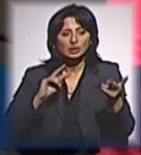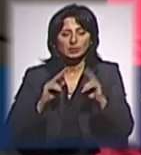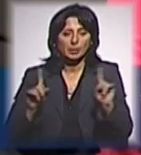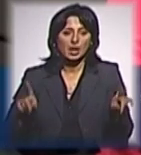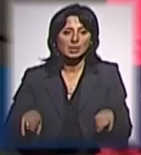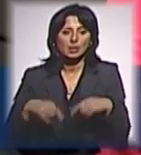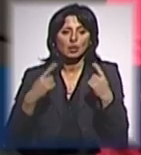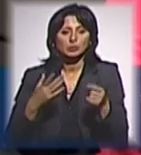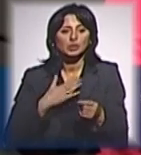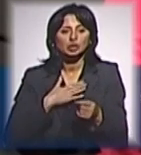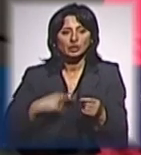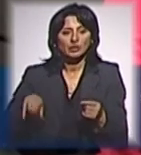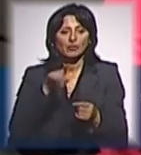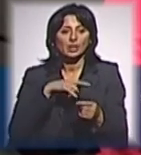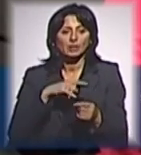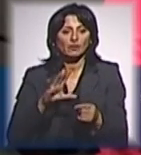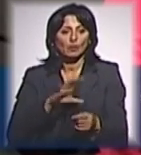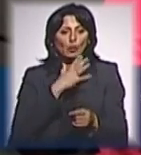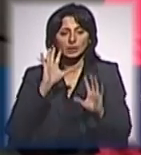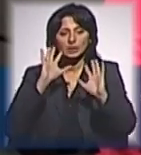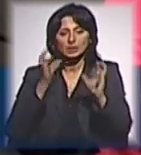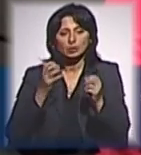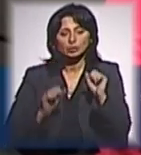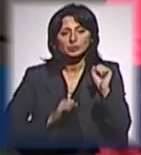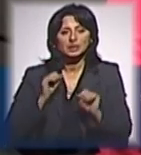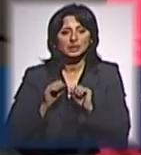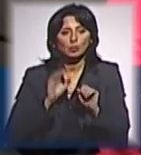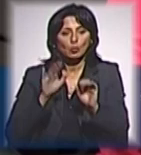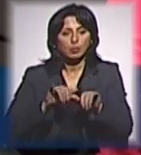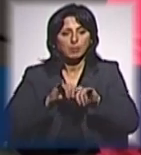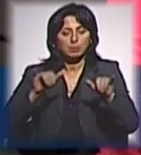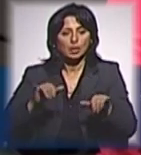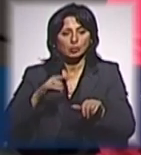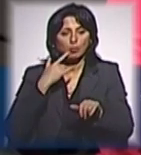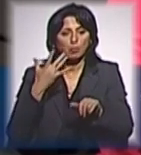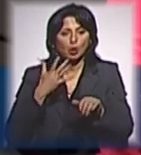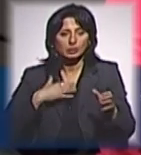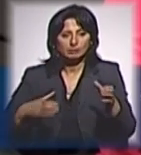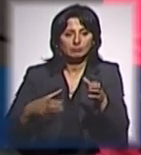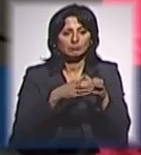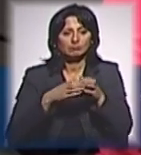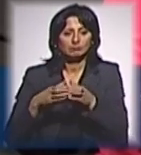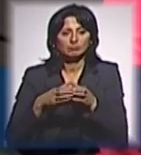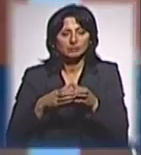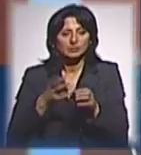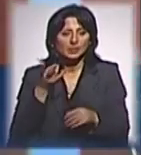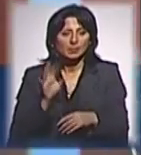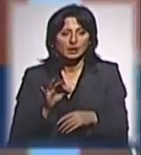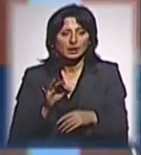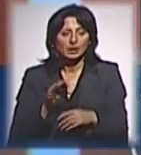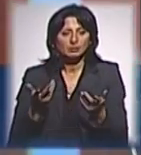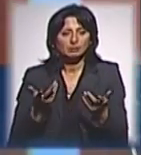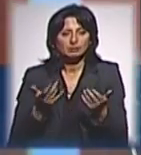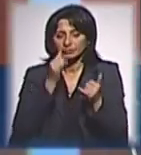ცვლილებების განსახორციელებლად ჩვენ კონდა სერიოზული მცდელობა, რომ უფრო ფართო პოლიტიკური ბლოკი შეგვეტრა. ნამდვილად კონდა, თუმცა ეს